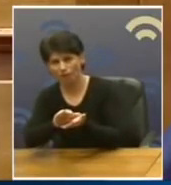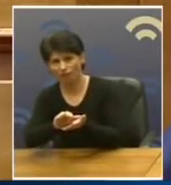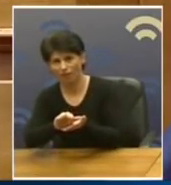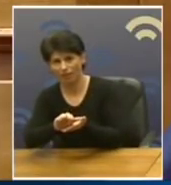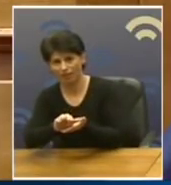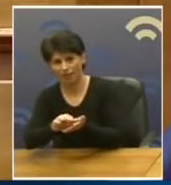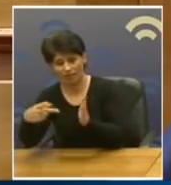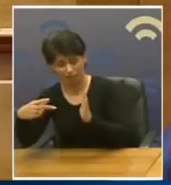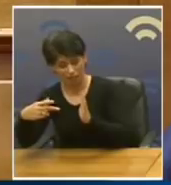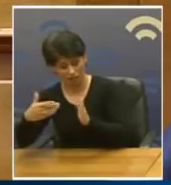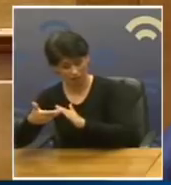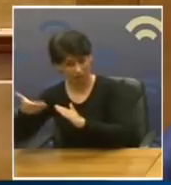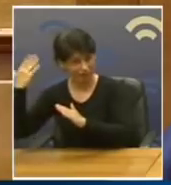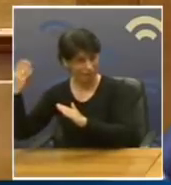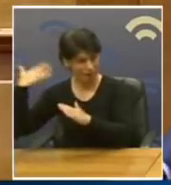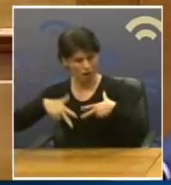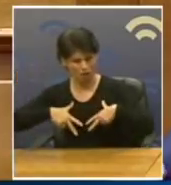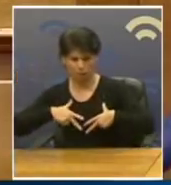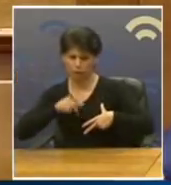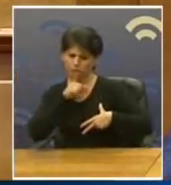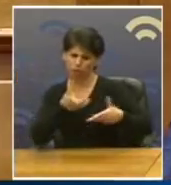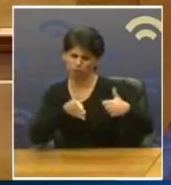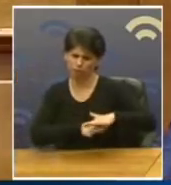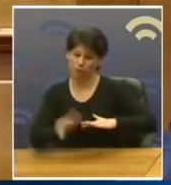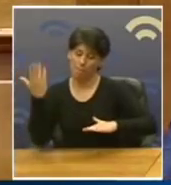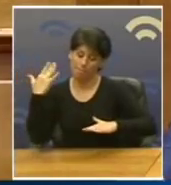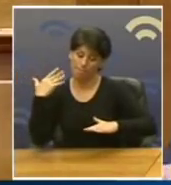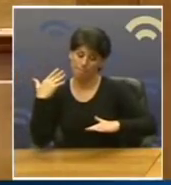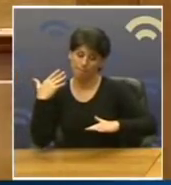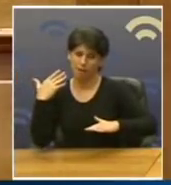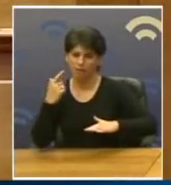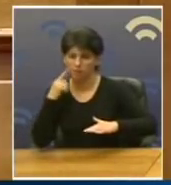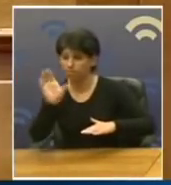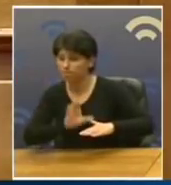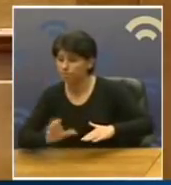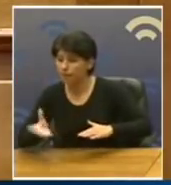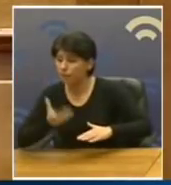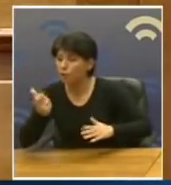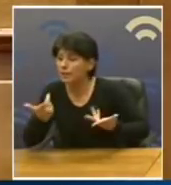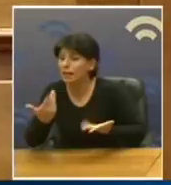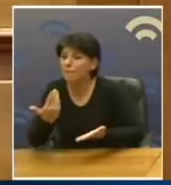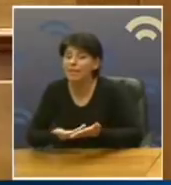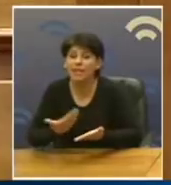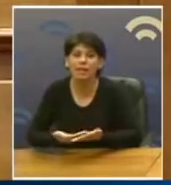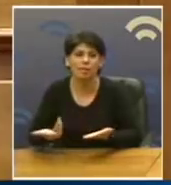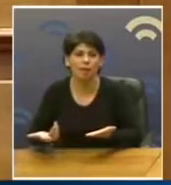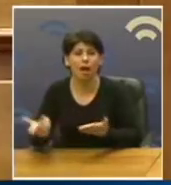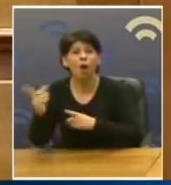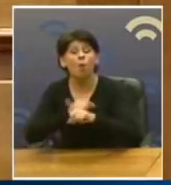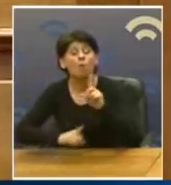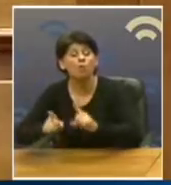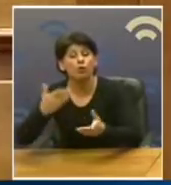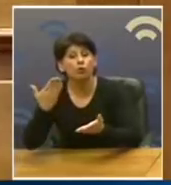να το ψηφίσετε. Και ψάχνω να βρω με ποιο επιχείρημα. Ποιο είναι το